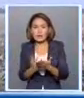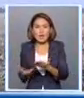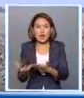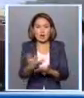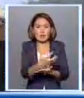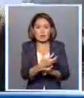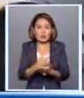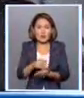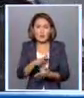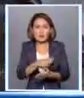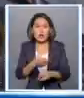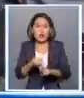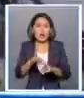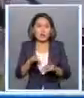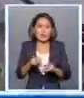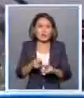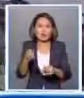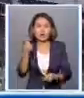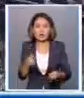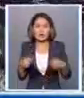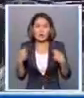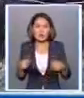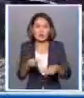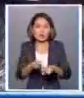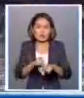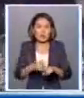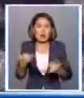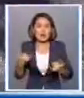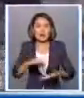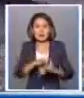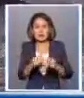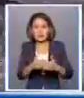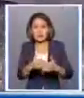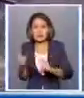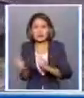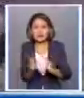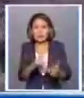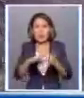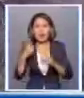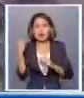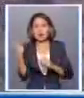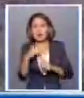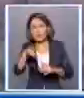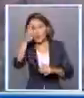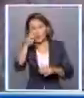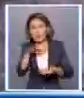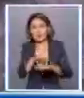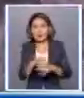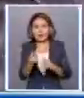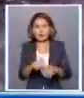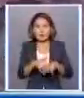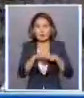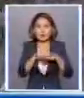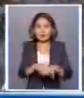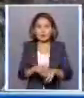арзандап, сату, сақтау мәселесі күн тәртібіне көтерілген. Сондықтан оны реттеу үшін аграрлық салаға мемлекет қазынасынан қыруар қаржы